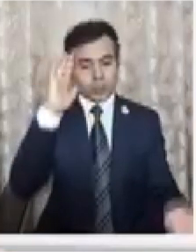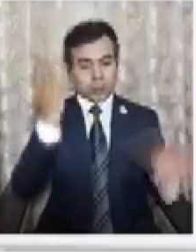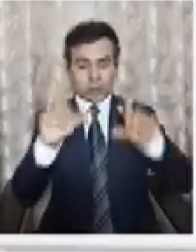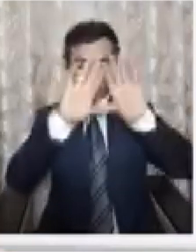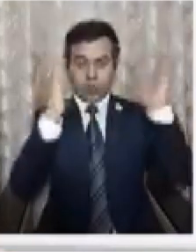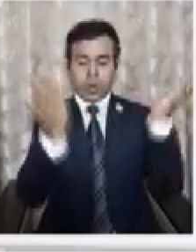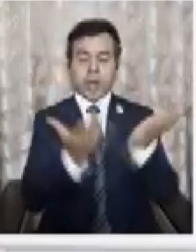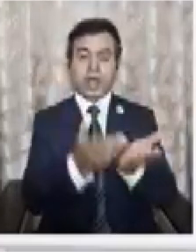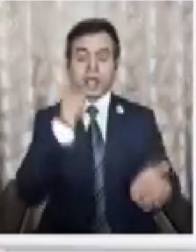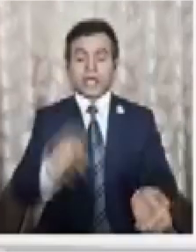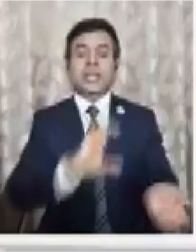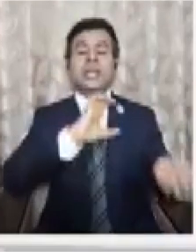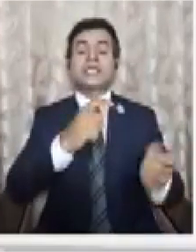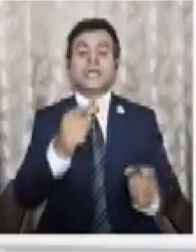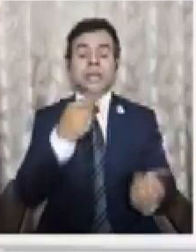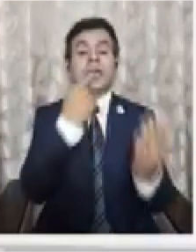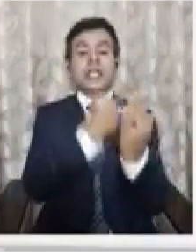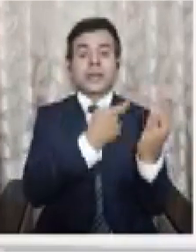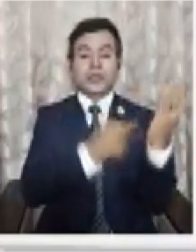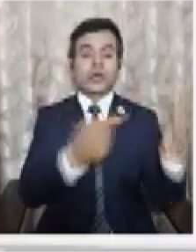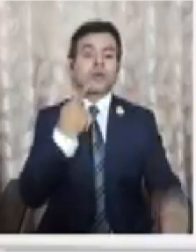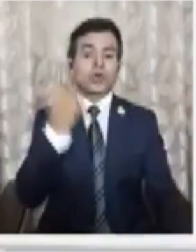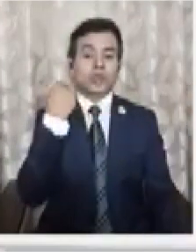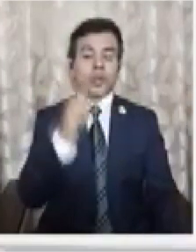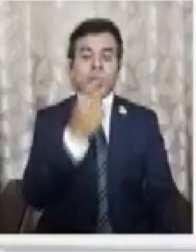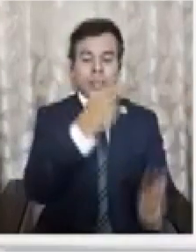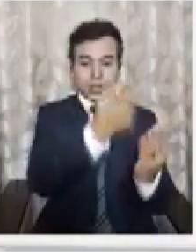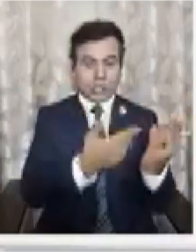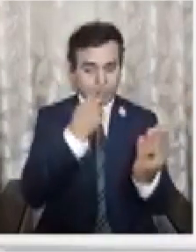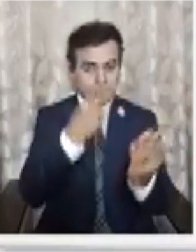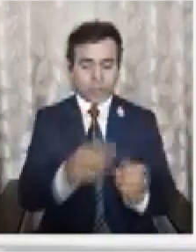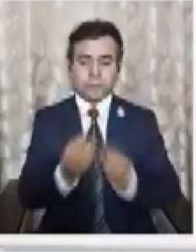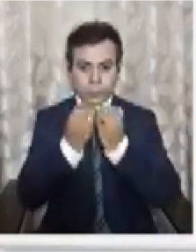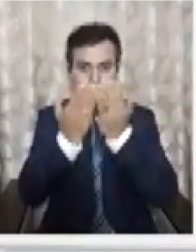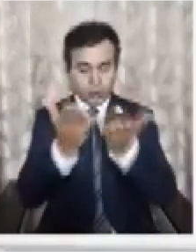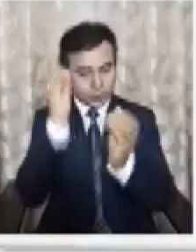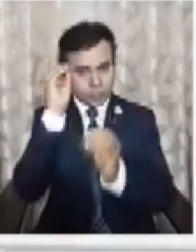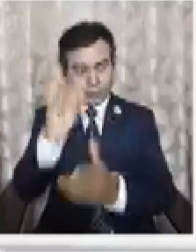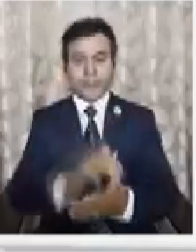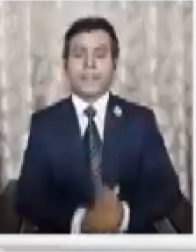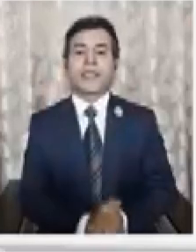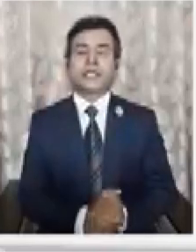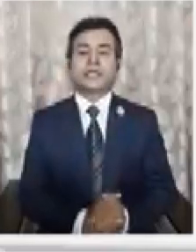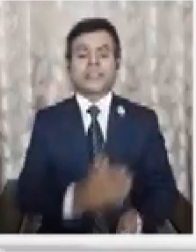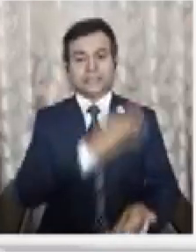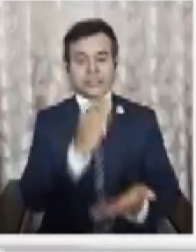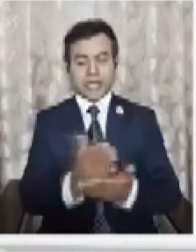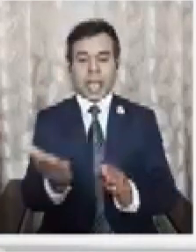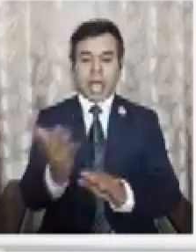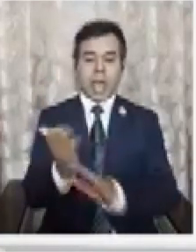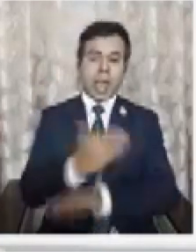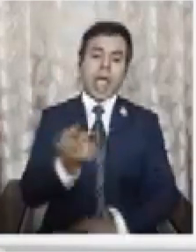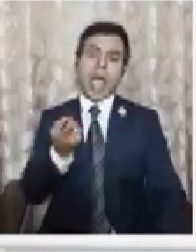469,587 জন। দক্ষিণ পূর্ব এশিয়া পরিস্থিতি এবং বিশ্ব পরিস্থিতি সংগ্রহ করা হয়েছে বিশ্ব স্বাস্থ্য সংস্থার সিচুয়েশন রিপোর্ট